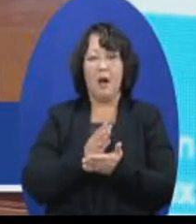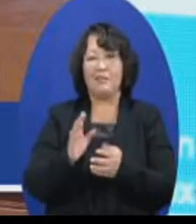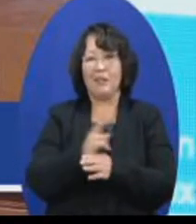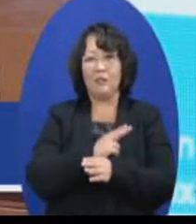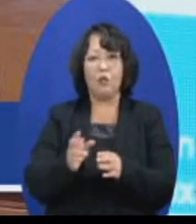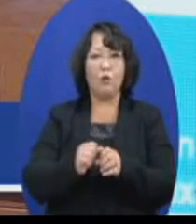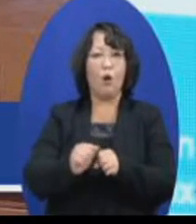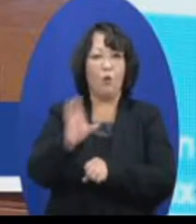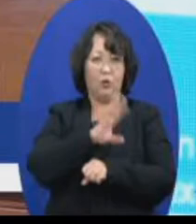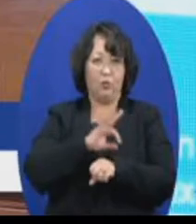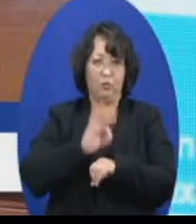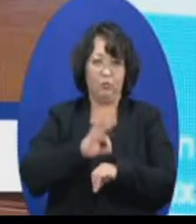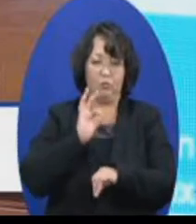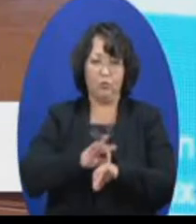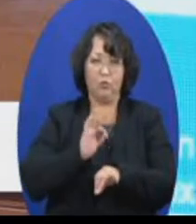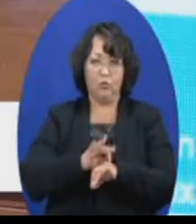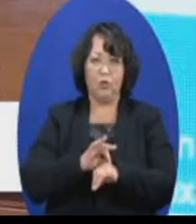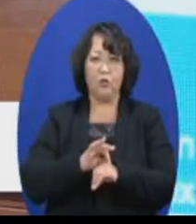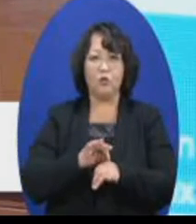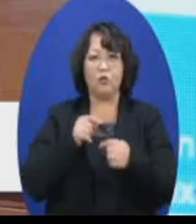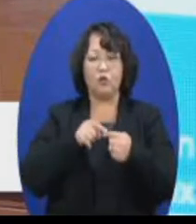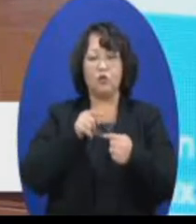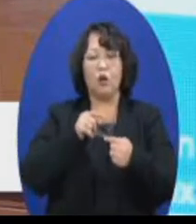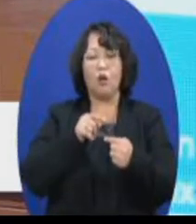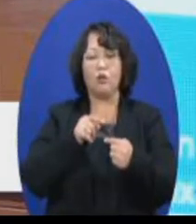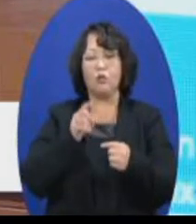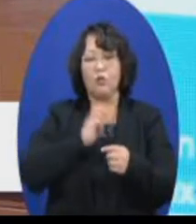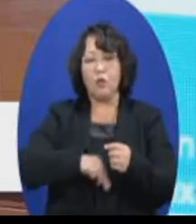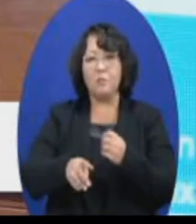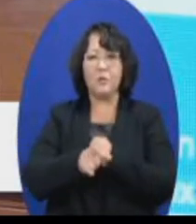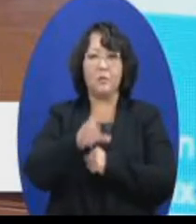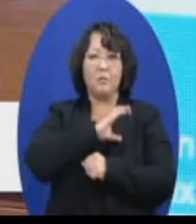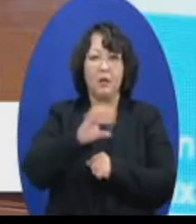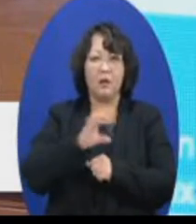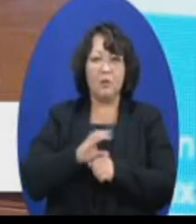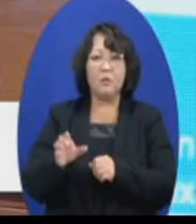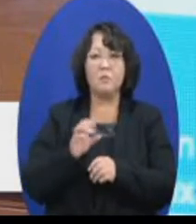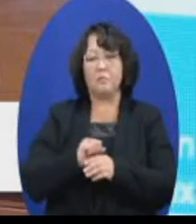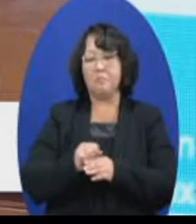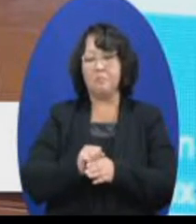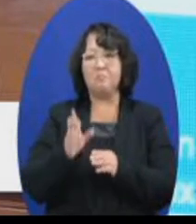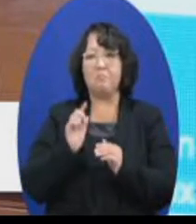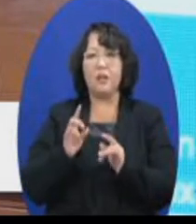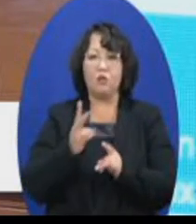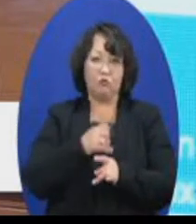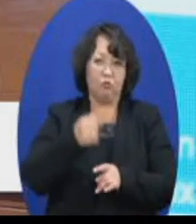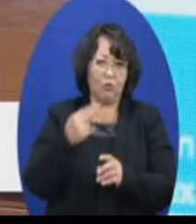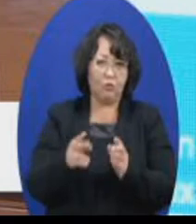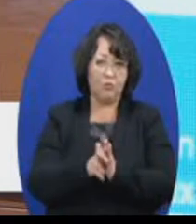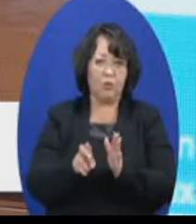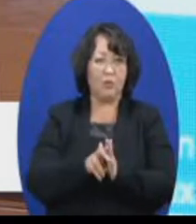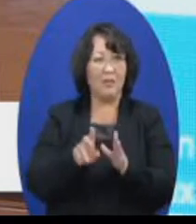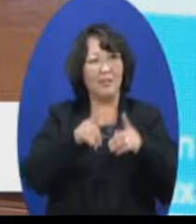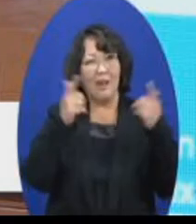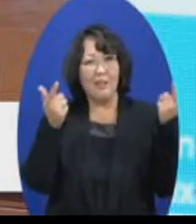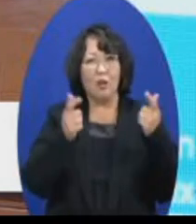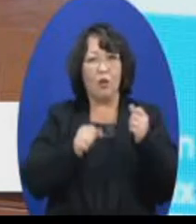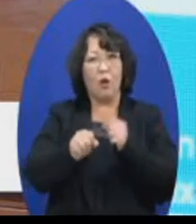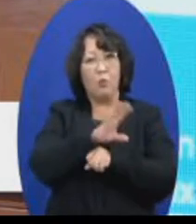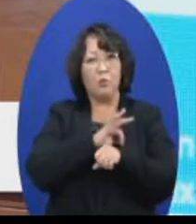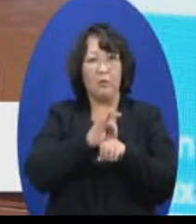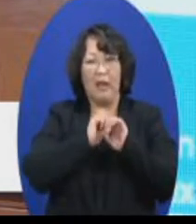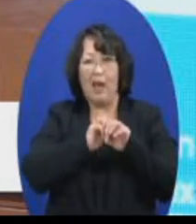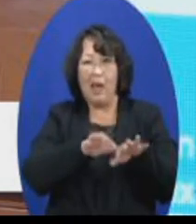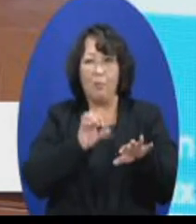энэ ковидтай тэмцэх бүх одоо мэргэжлийн байгууллагуудын бэлэн байдал нөөц яг тохиолдсон үед